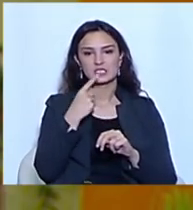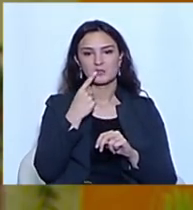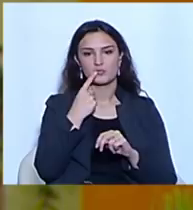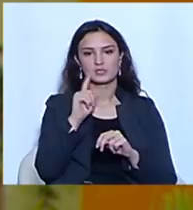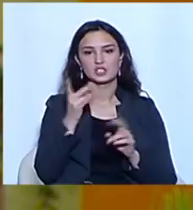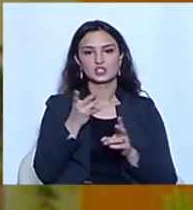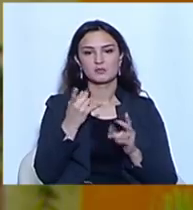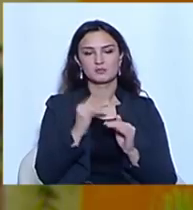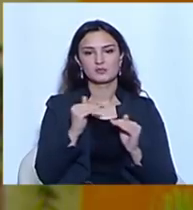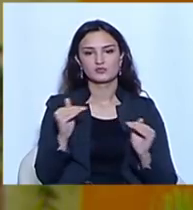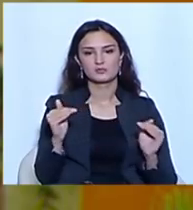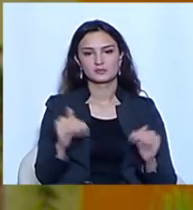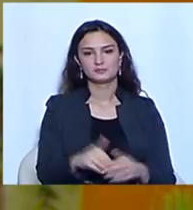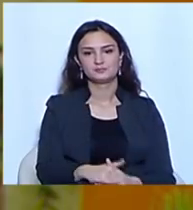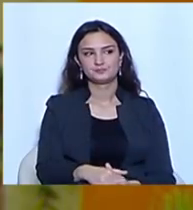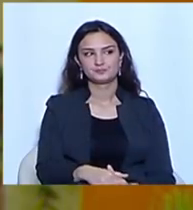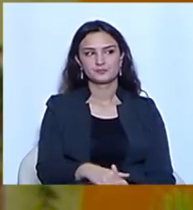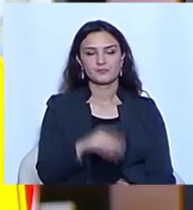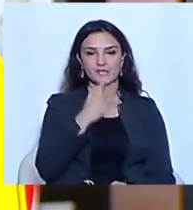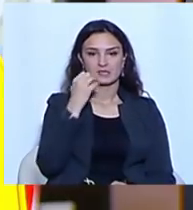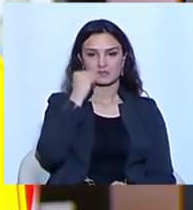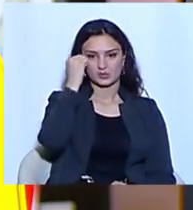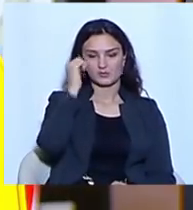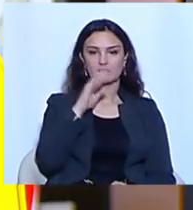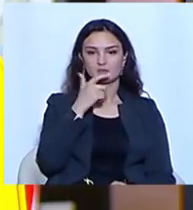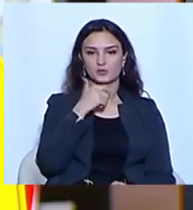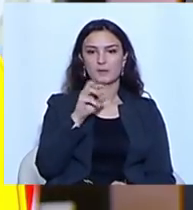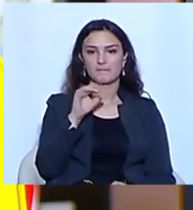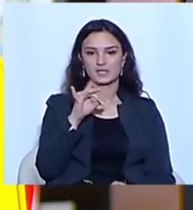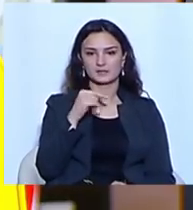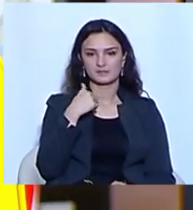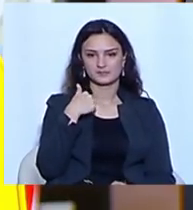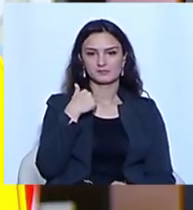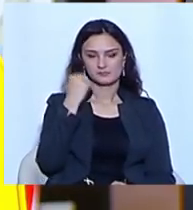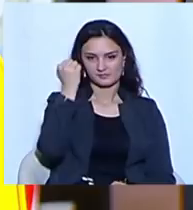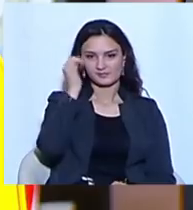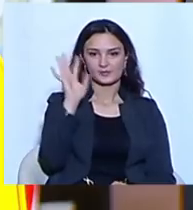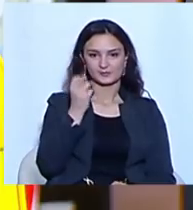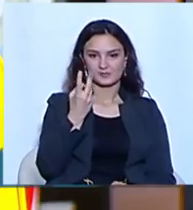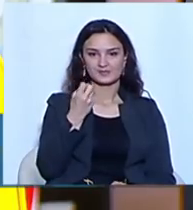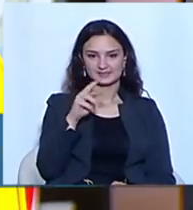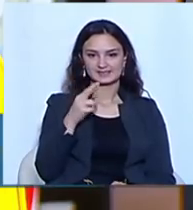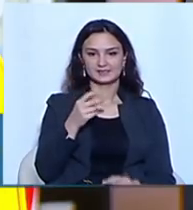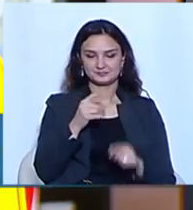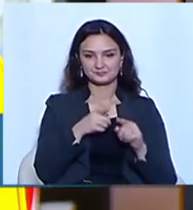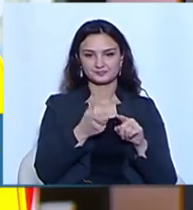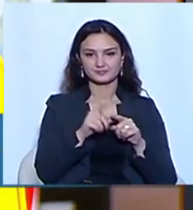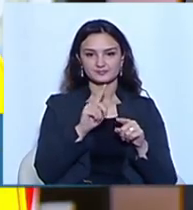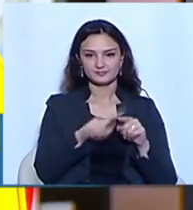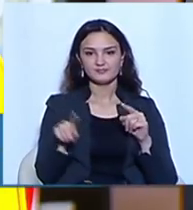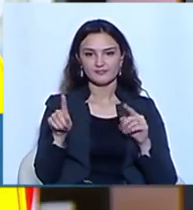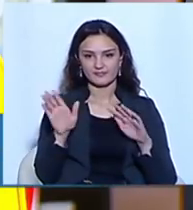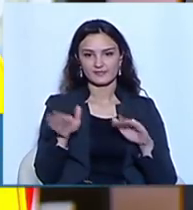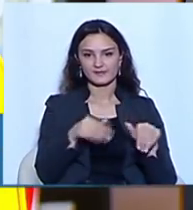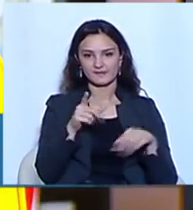რა სჭირდებათ ბავშვებს? დიდი მადლობა ქალბატონო მარე, მართლაც არ მახსოვდა რომ 12 წელი ესე სტრაფად გავიდა და